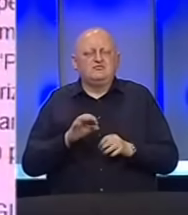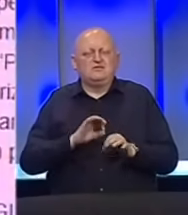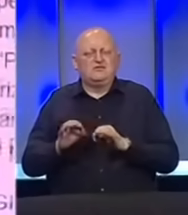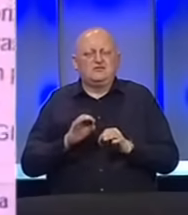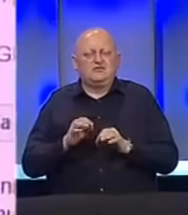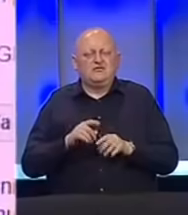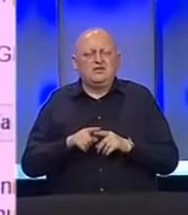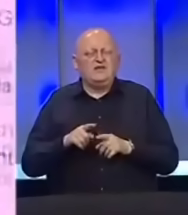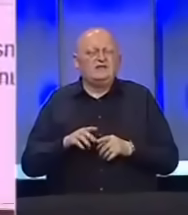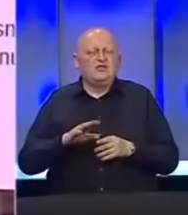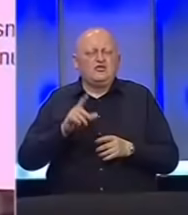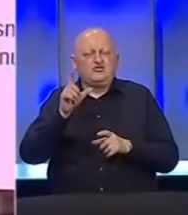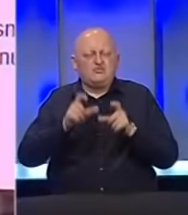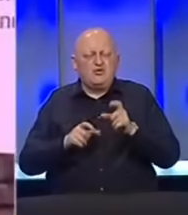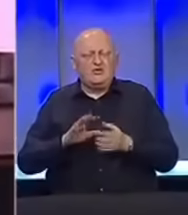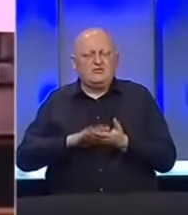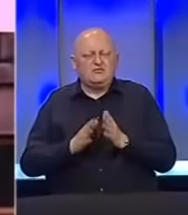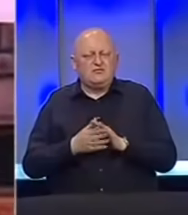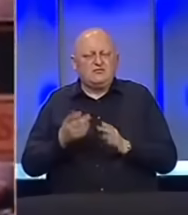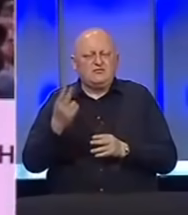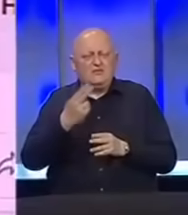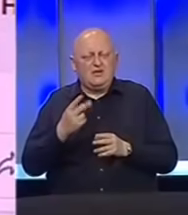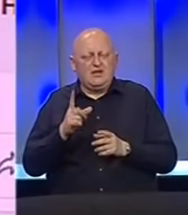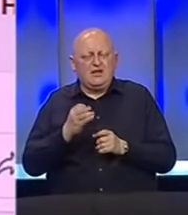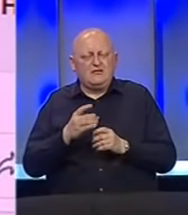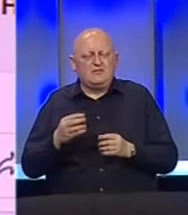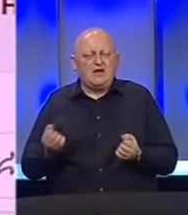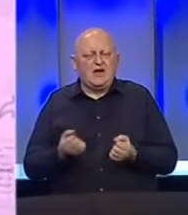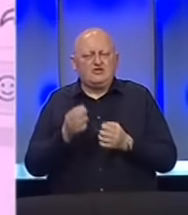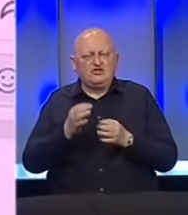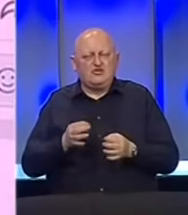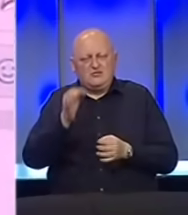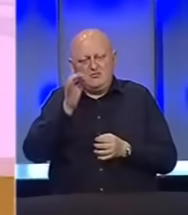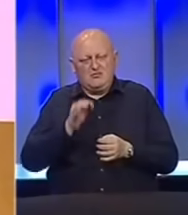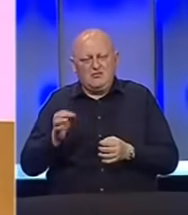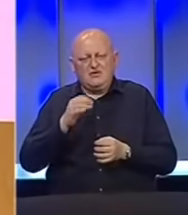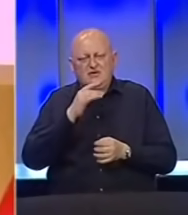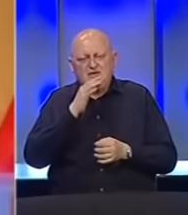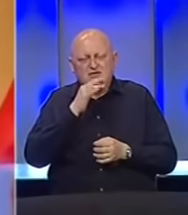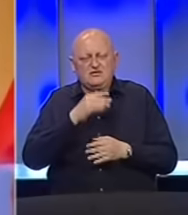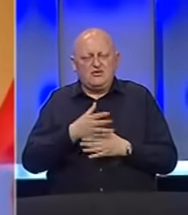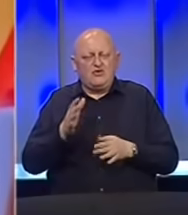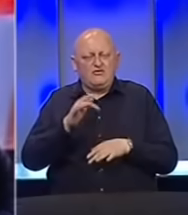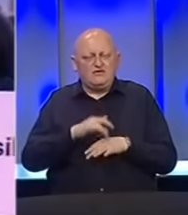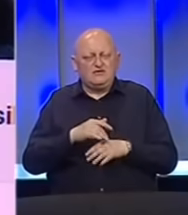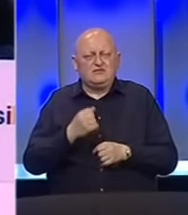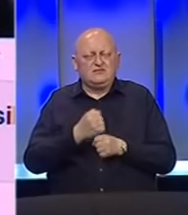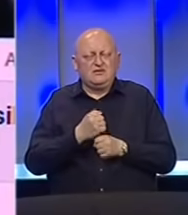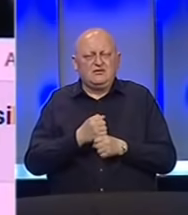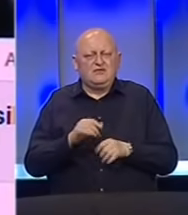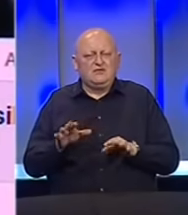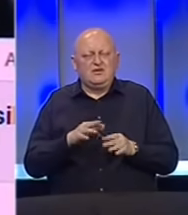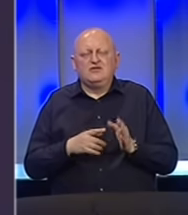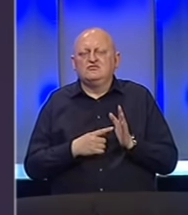regulišu istospolni brakovi kao i kreiranje prvog LGBT akcionog plana. Sarajevski otvoreni centar će sutra održati i